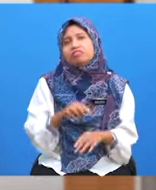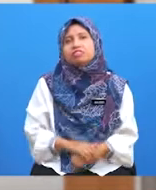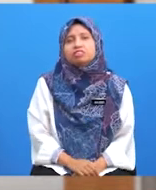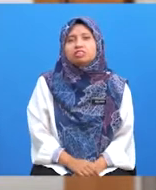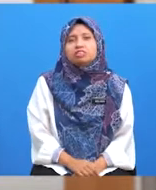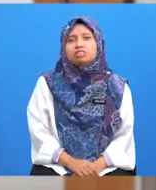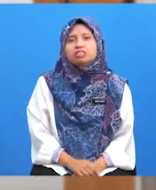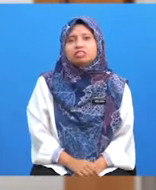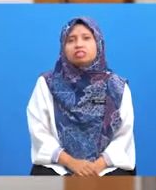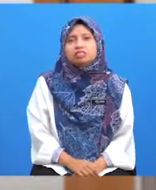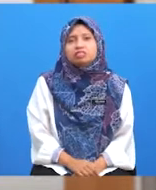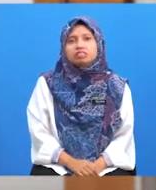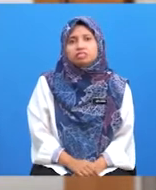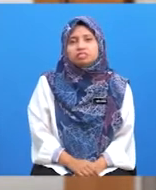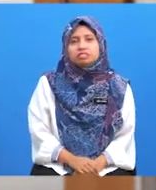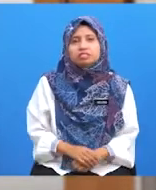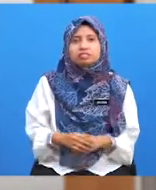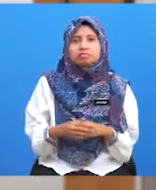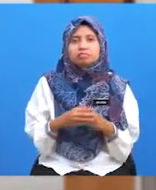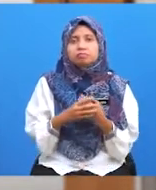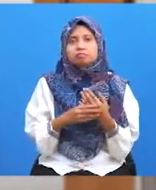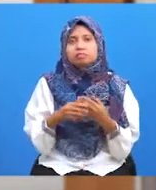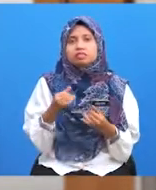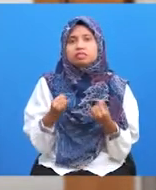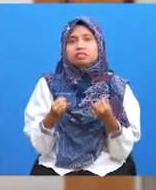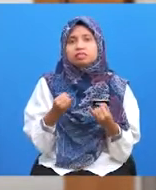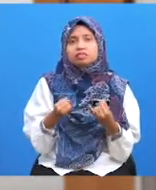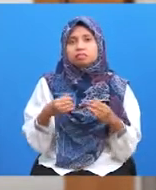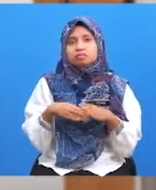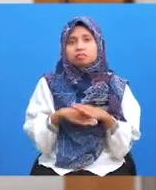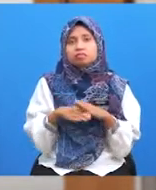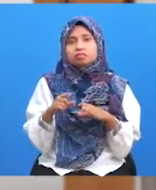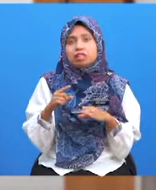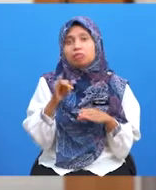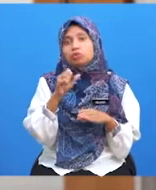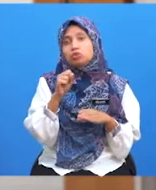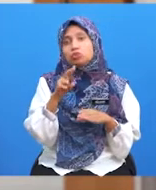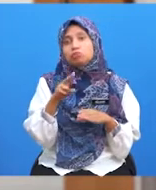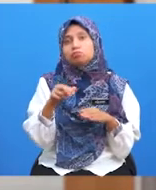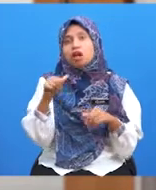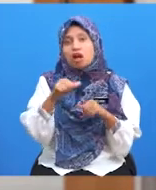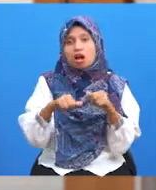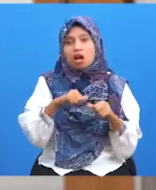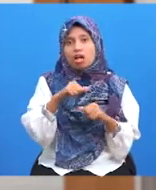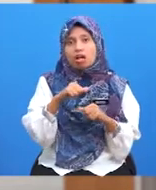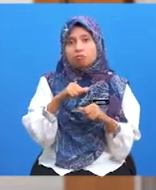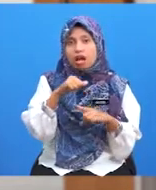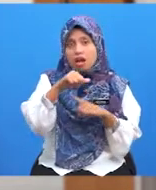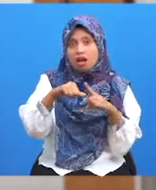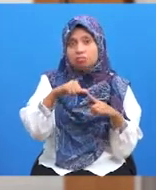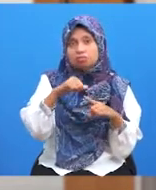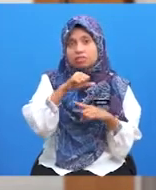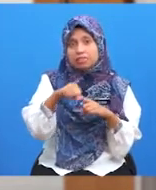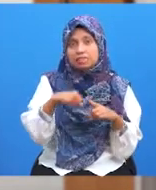jika activity aktif di ini tidak menghiraukan isu Allah kita Hai bagaimana ekologi ini